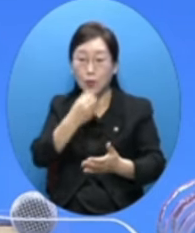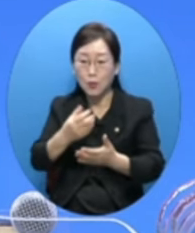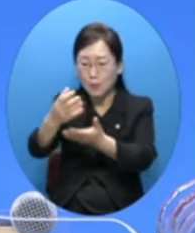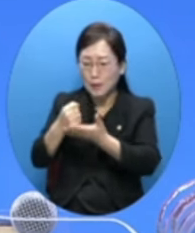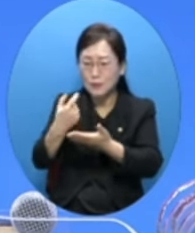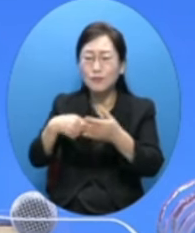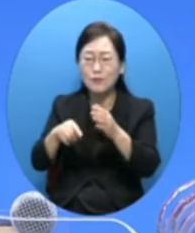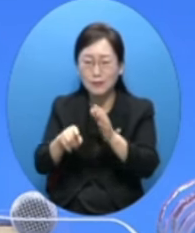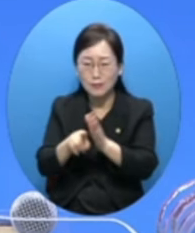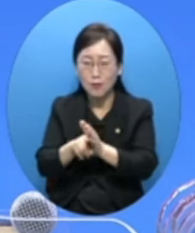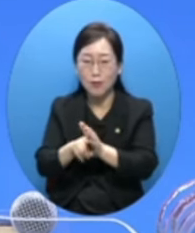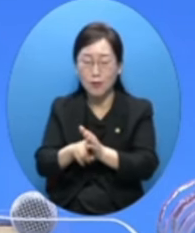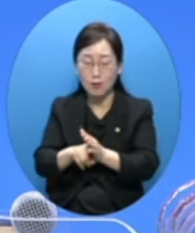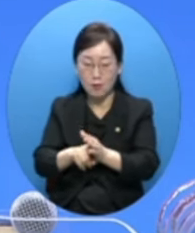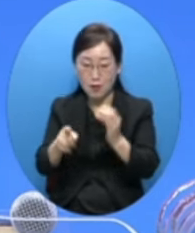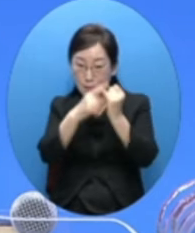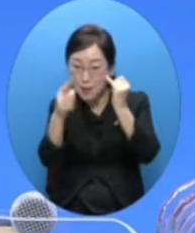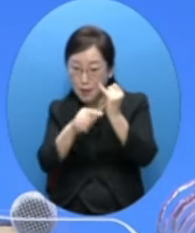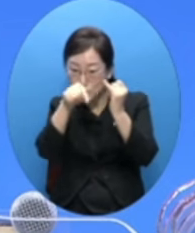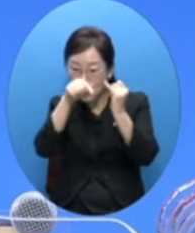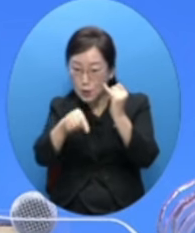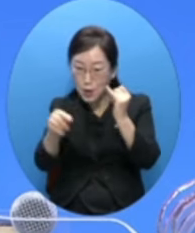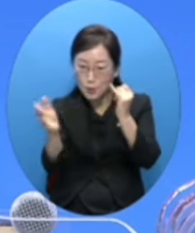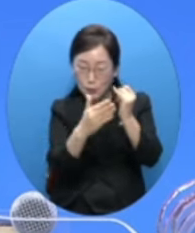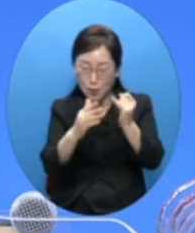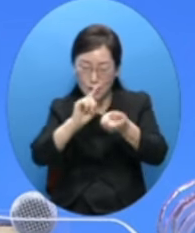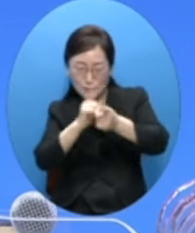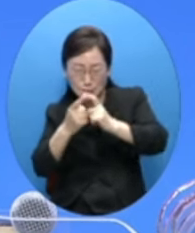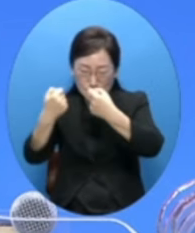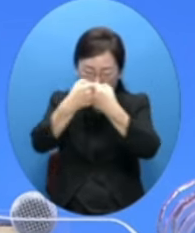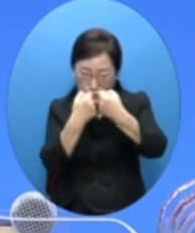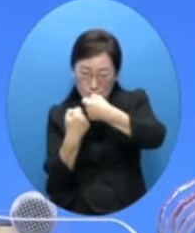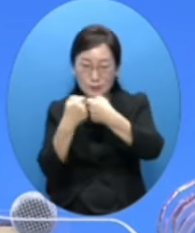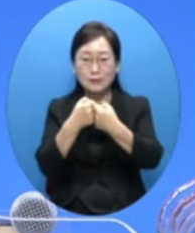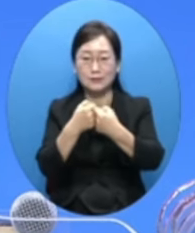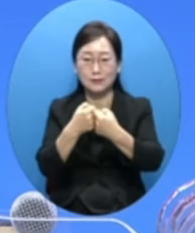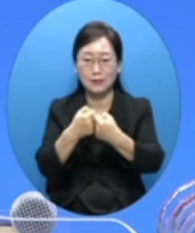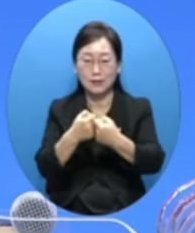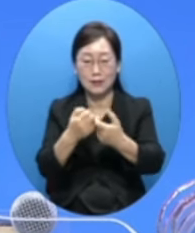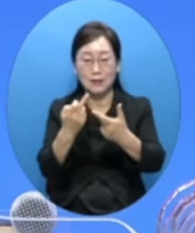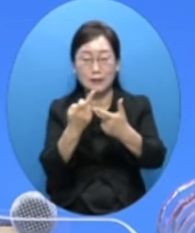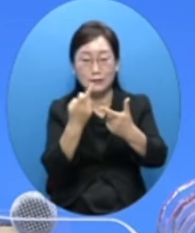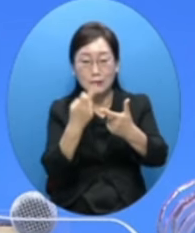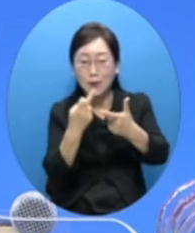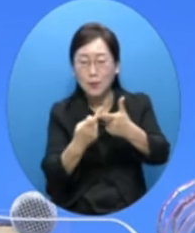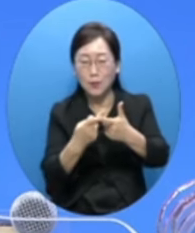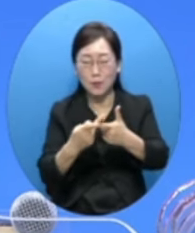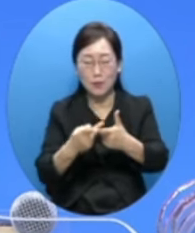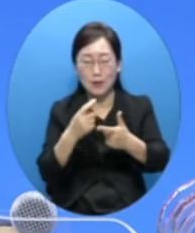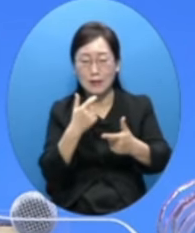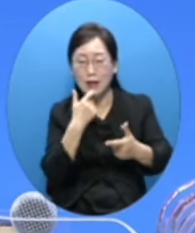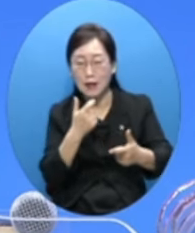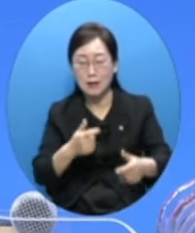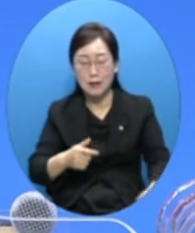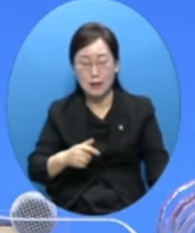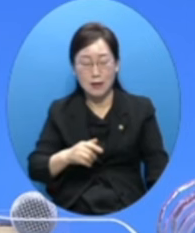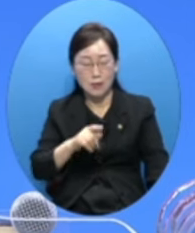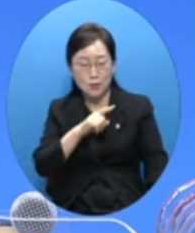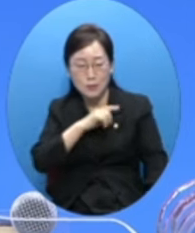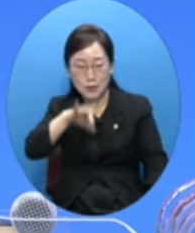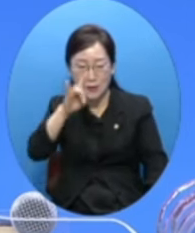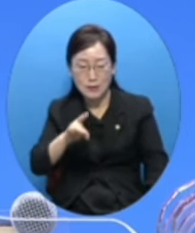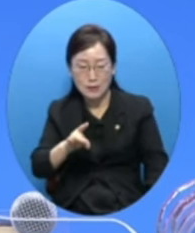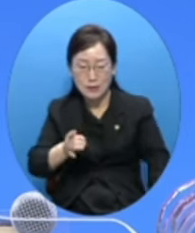애들이 뱃속에서부터 싸운 것입니다. 그래서 야곱은 늘 자기가 먼저 태어나지 못한 것을